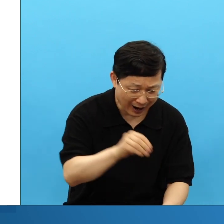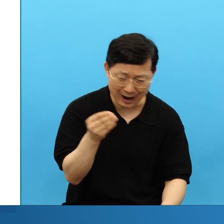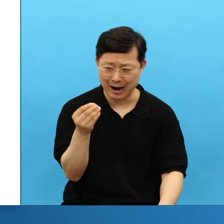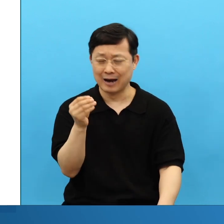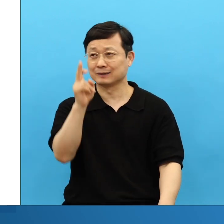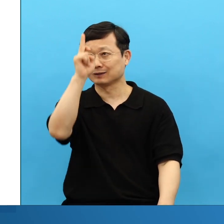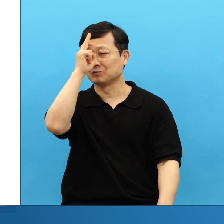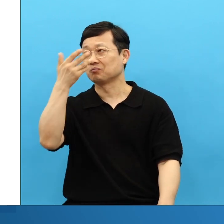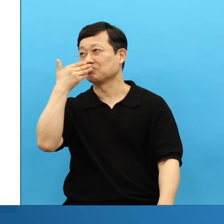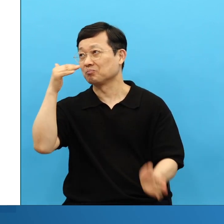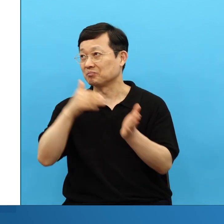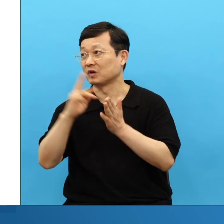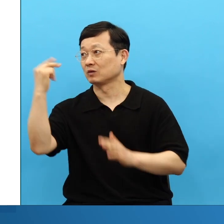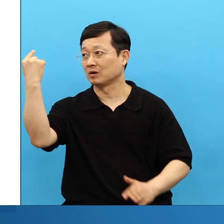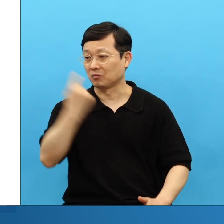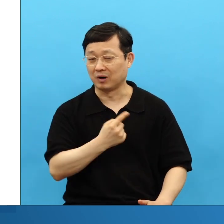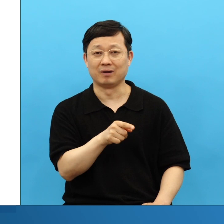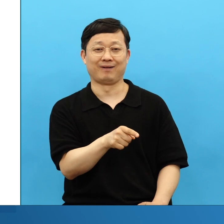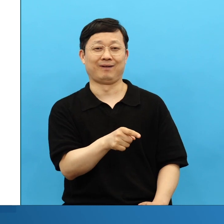하면서 저한테 약국에서.